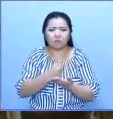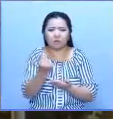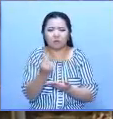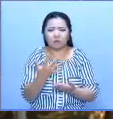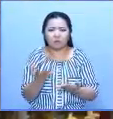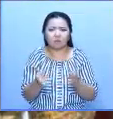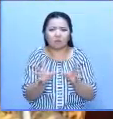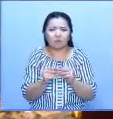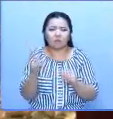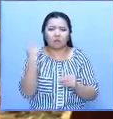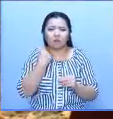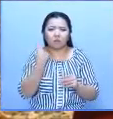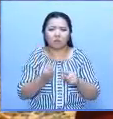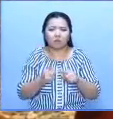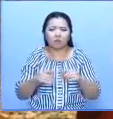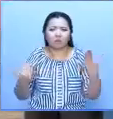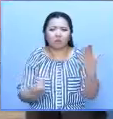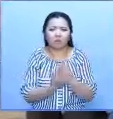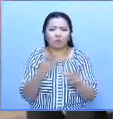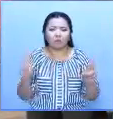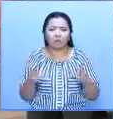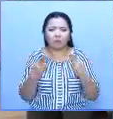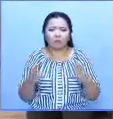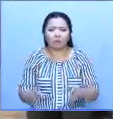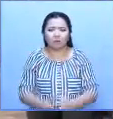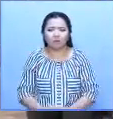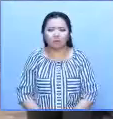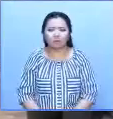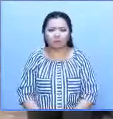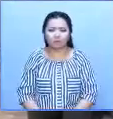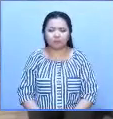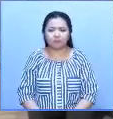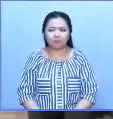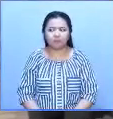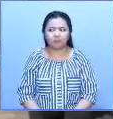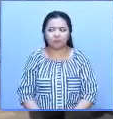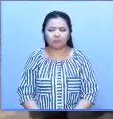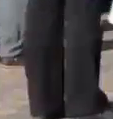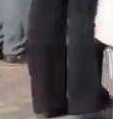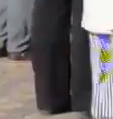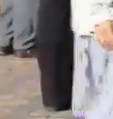погашение долга за новое здание клуба «Аль-Рами». Сабин Рахимбай, Амир Ерланула, Ертыс Ахпарат.